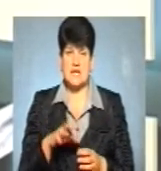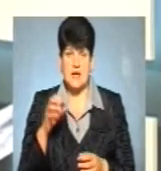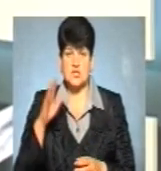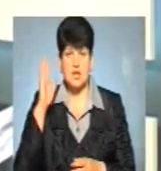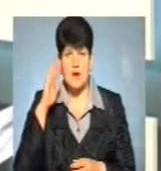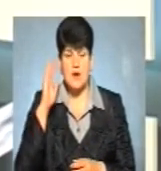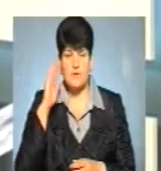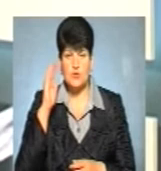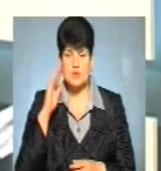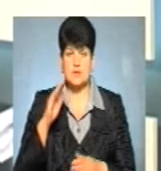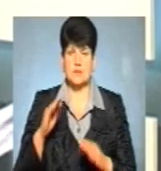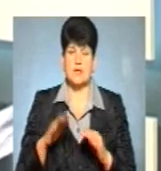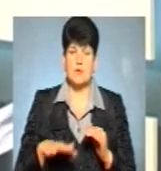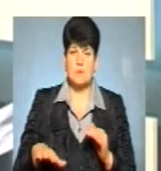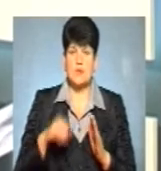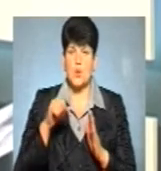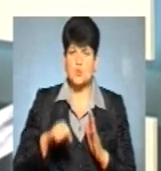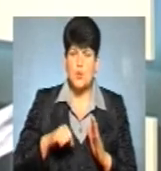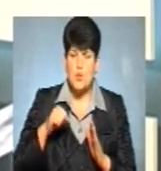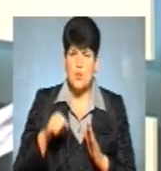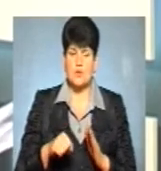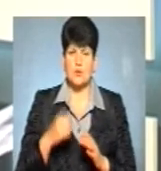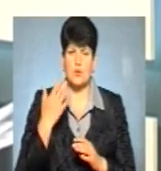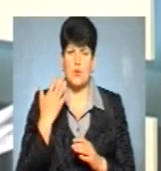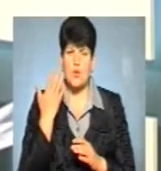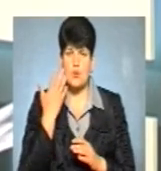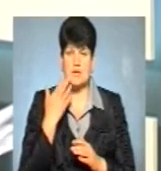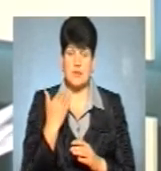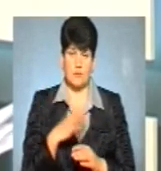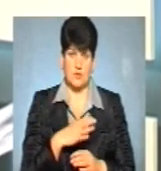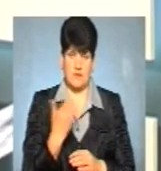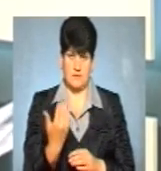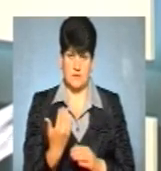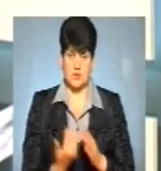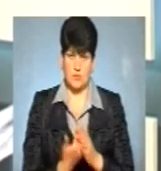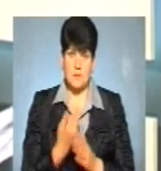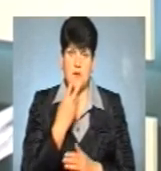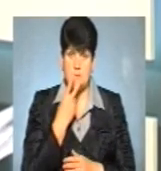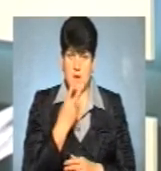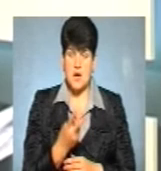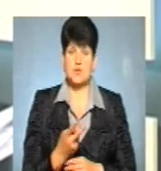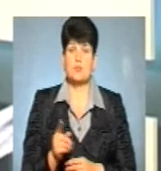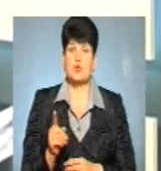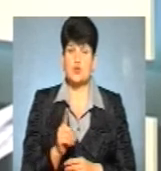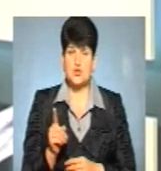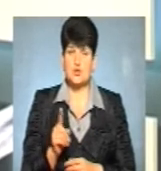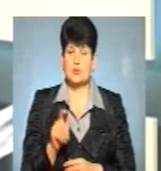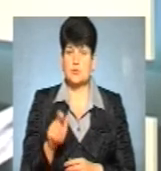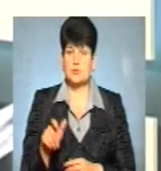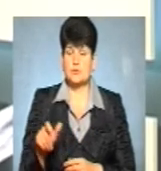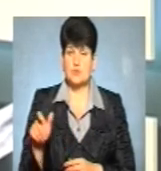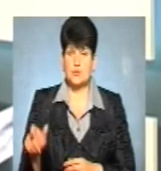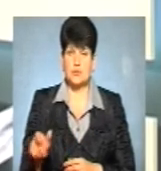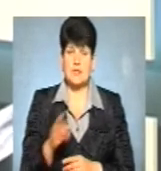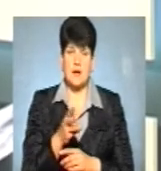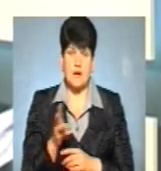із обійсть, з колодязів. Коли ваш ішов репортаж, і ми бачимо, що самі мешканці на